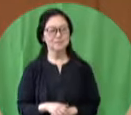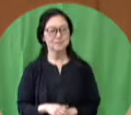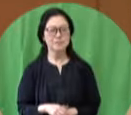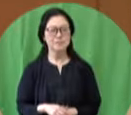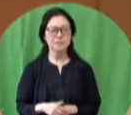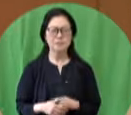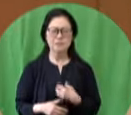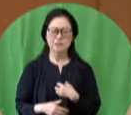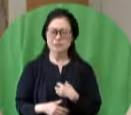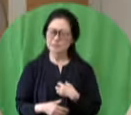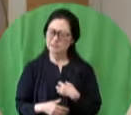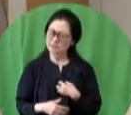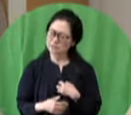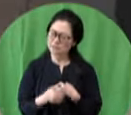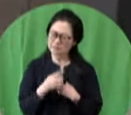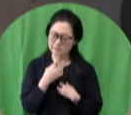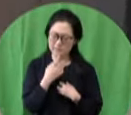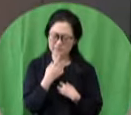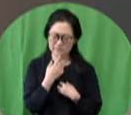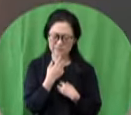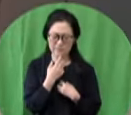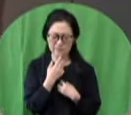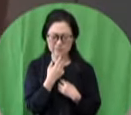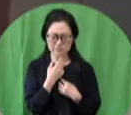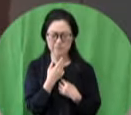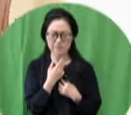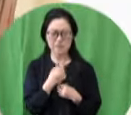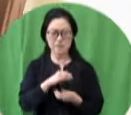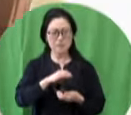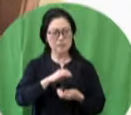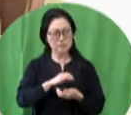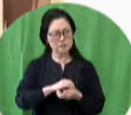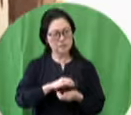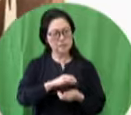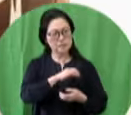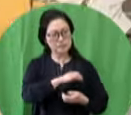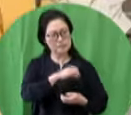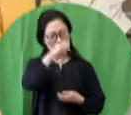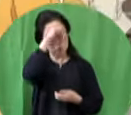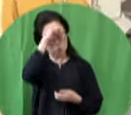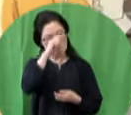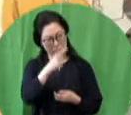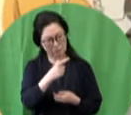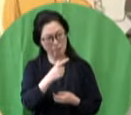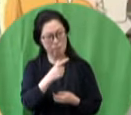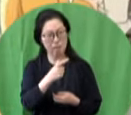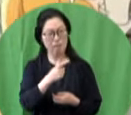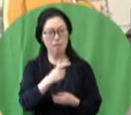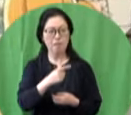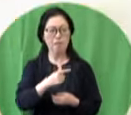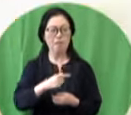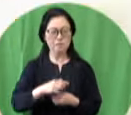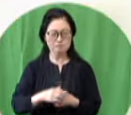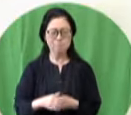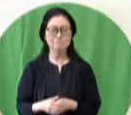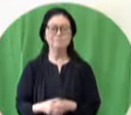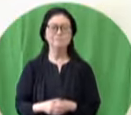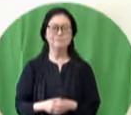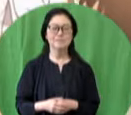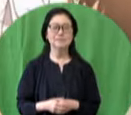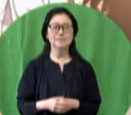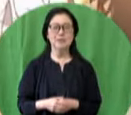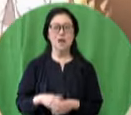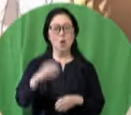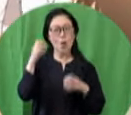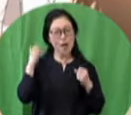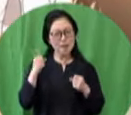ってらっしゃい。 胸が痛いような、胸焼けのような感じがするな。 心筋梗塞の前兆じゃないのかな。 おい、差し入れ